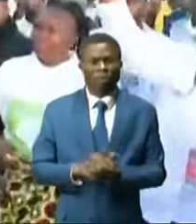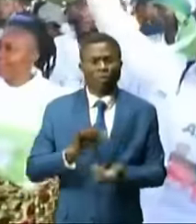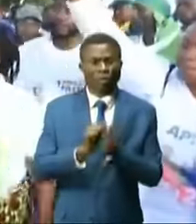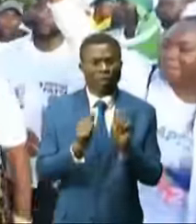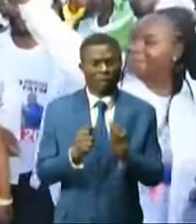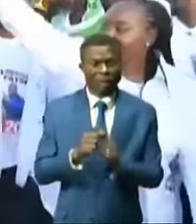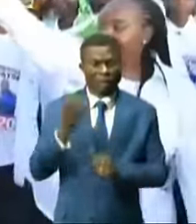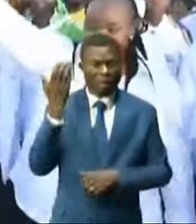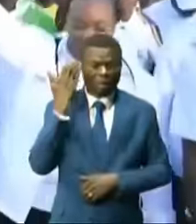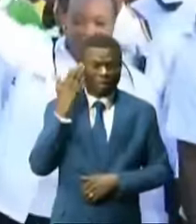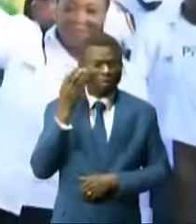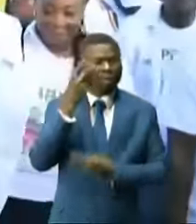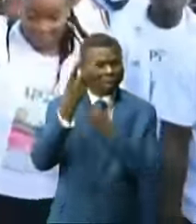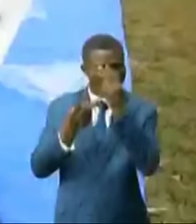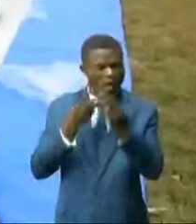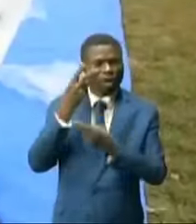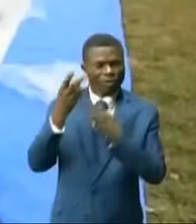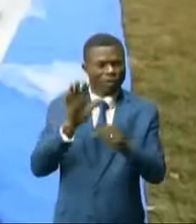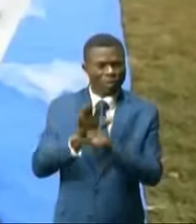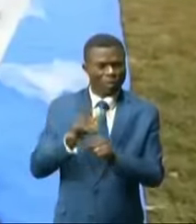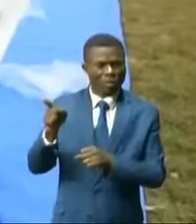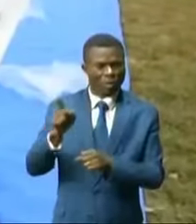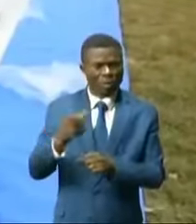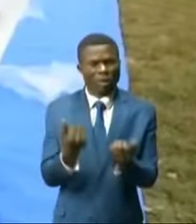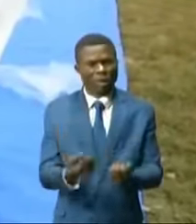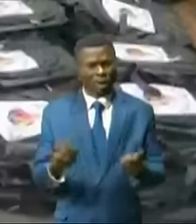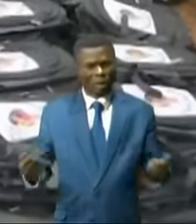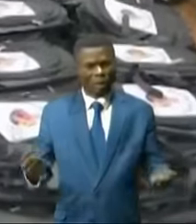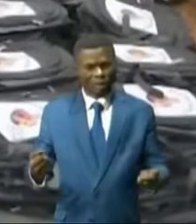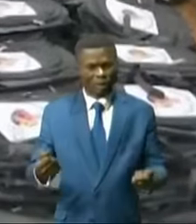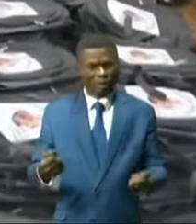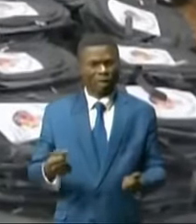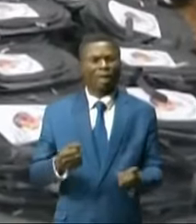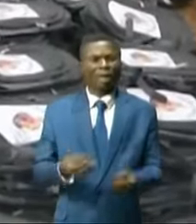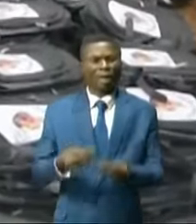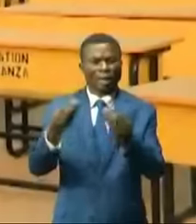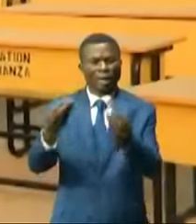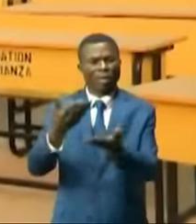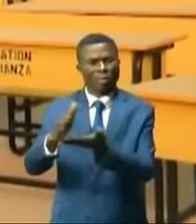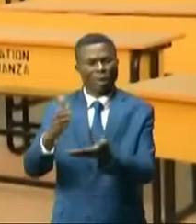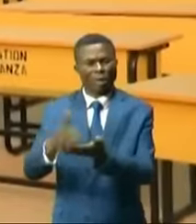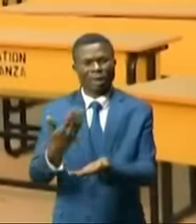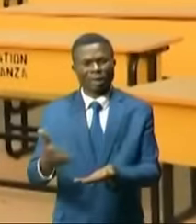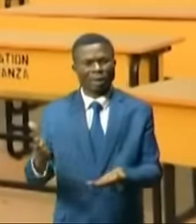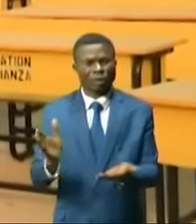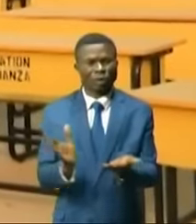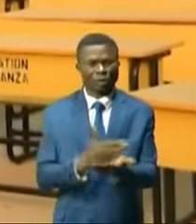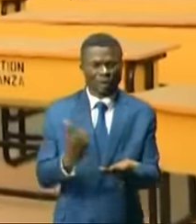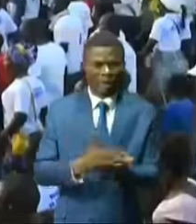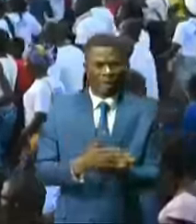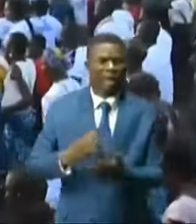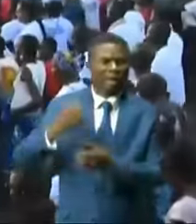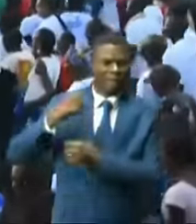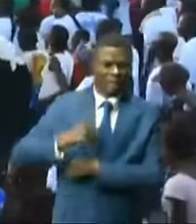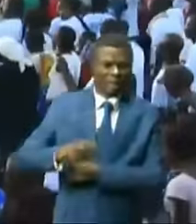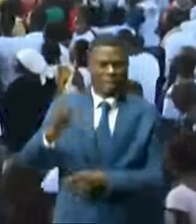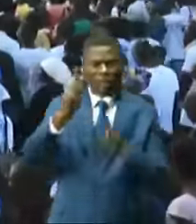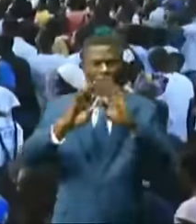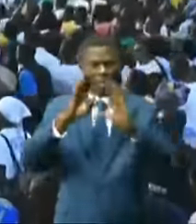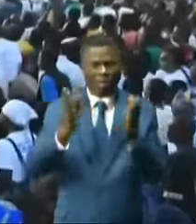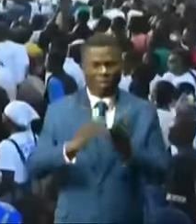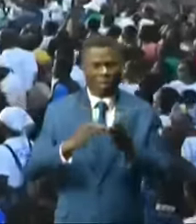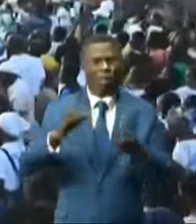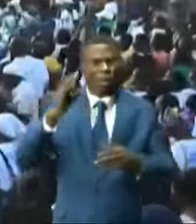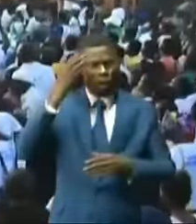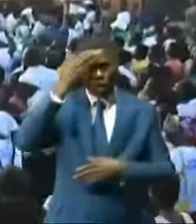Ngoudianza les visite et dote leurs enfants de kits scolaires. Une population reconnaissante qui est venue